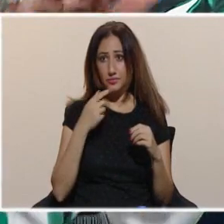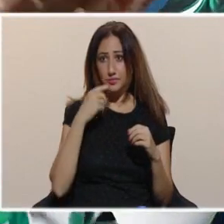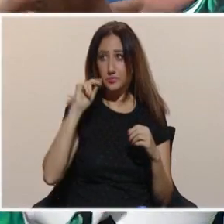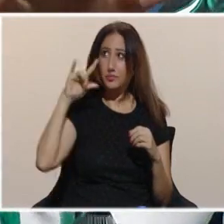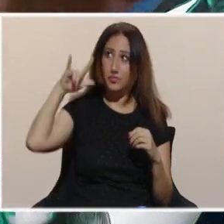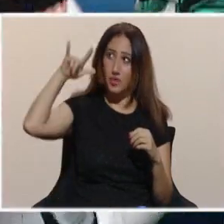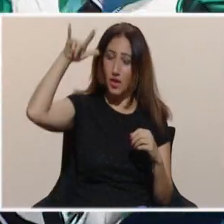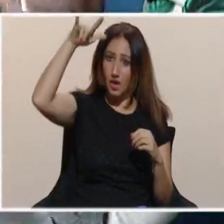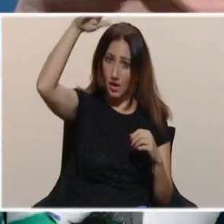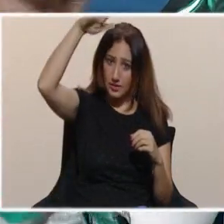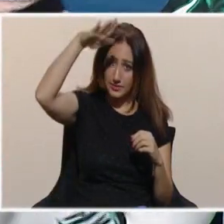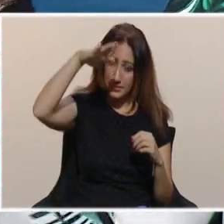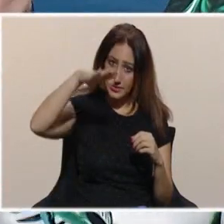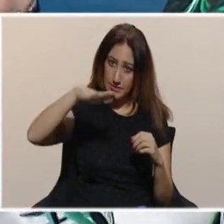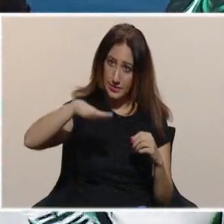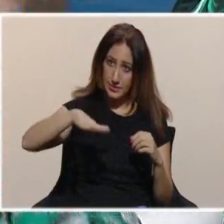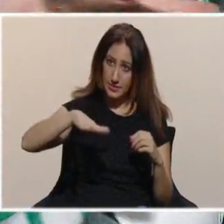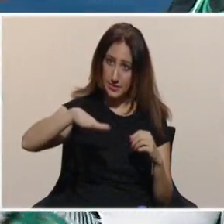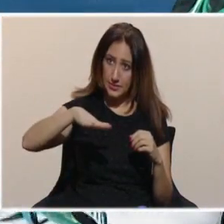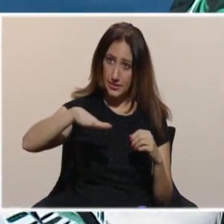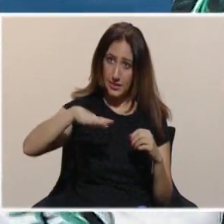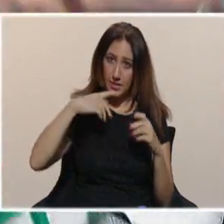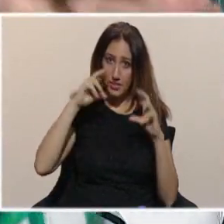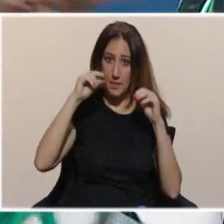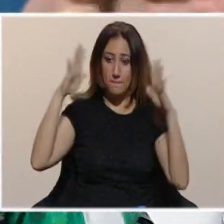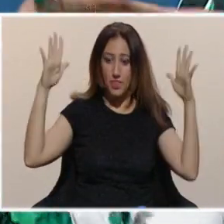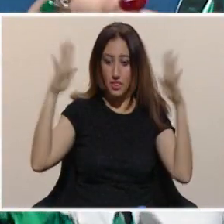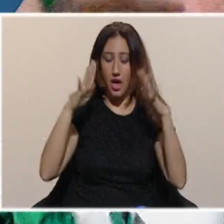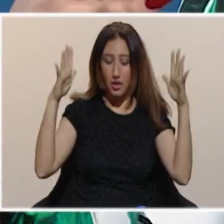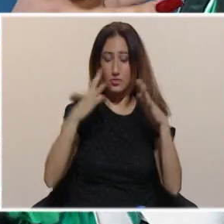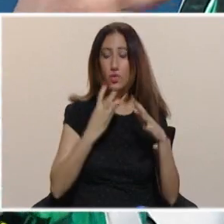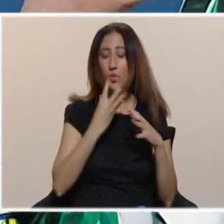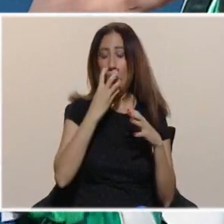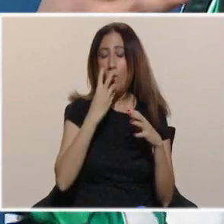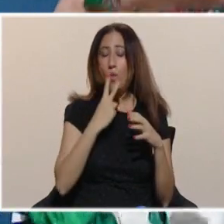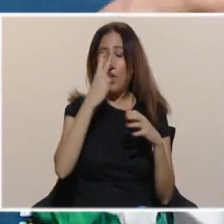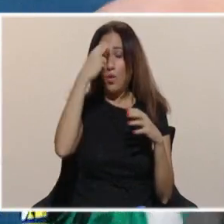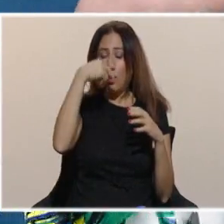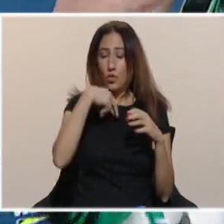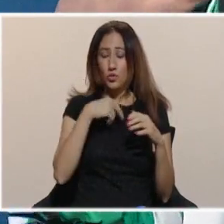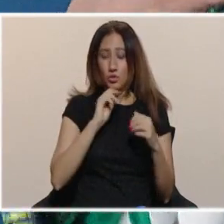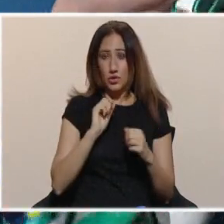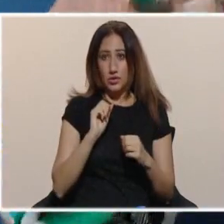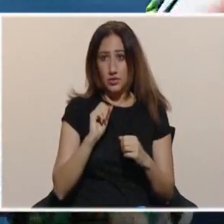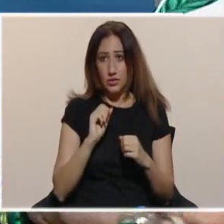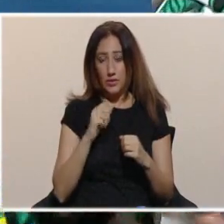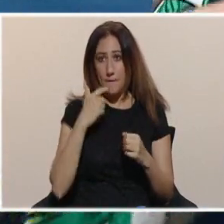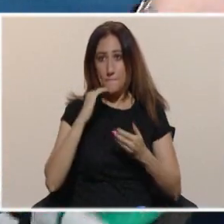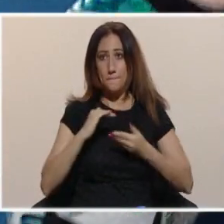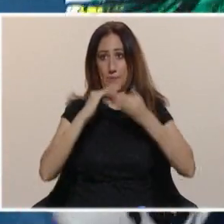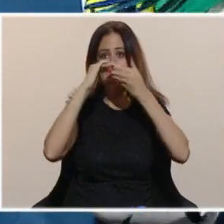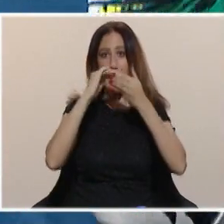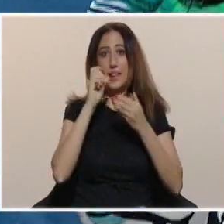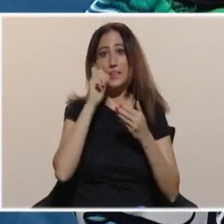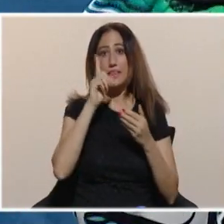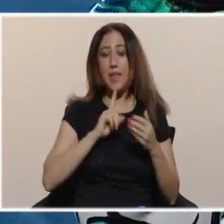تنزل انت في ضغط كله اكسجين، ده بيساعد الهيلينج، وبيساعد ان الدم